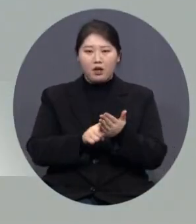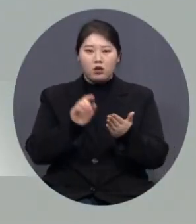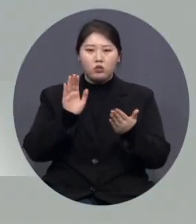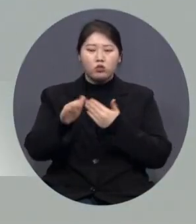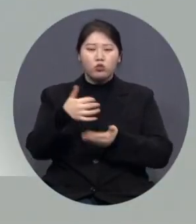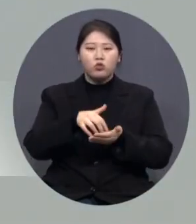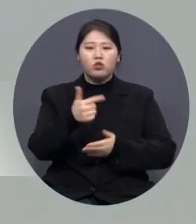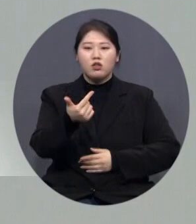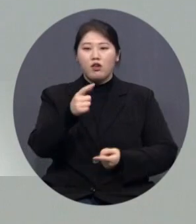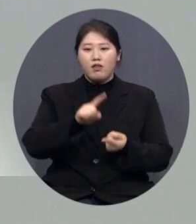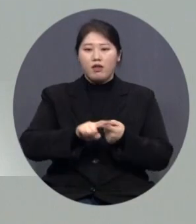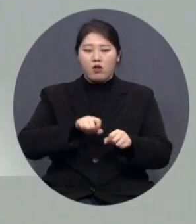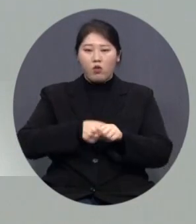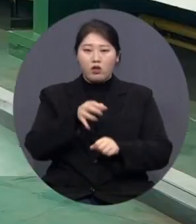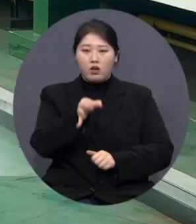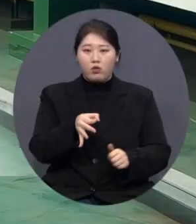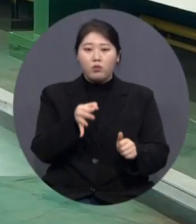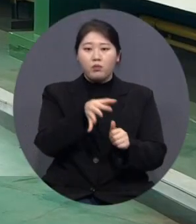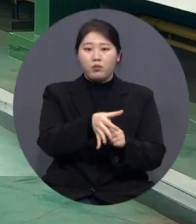탐지됐다